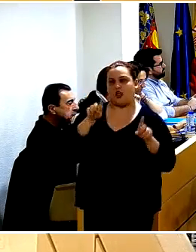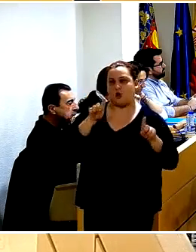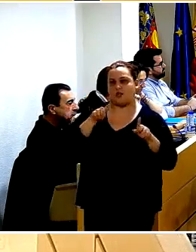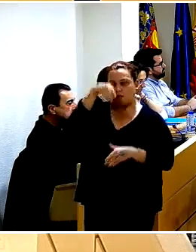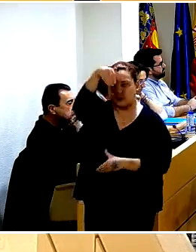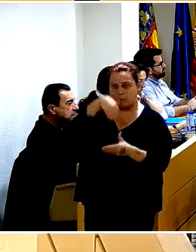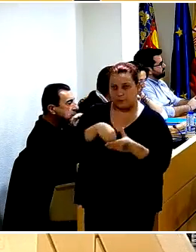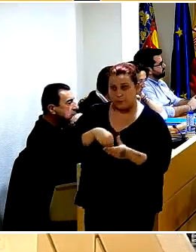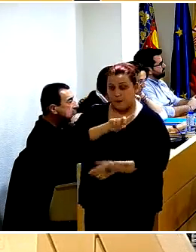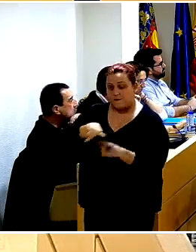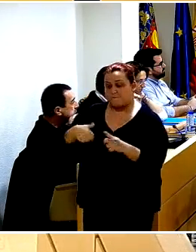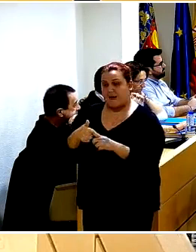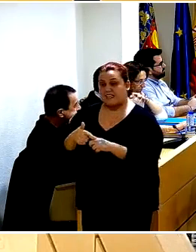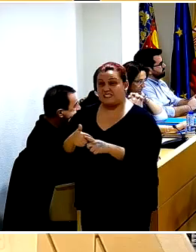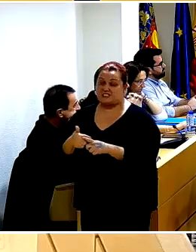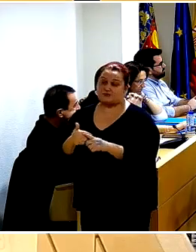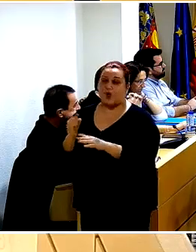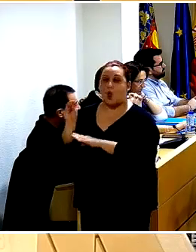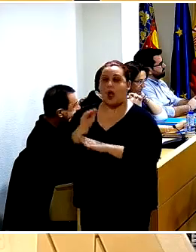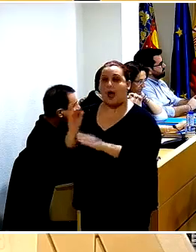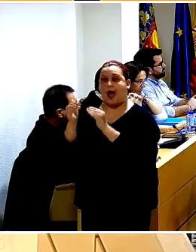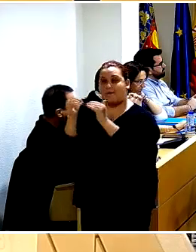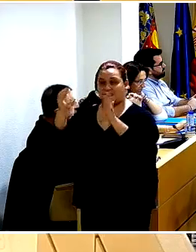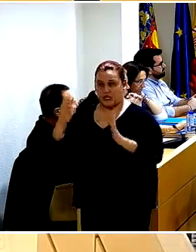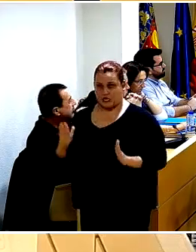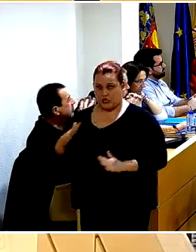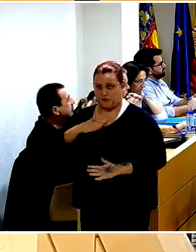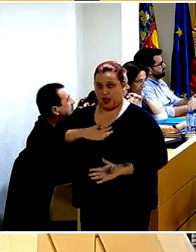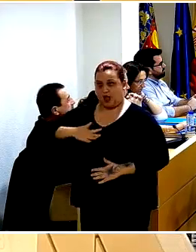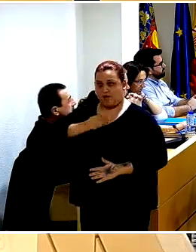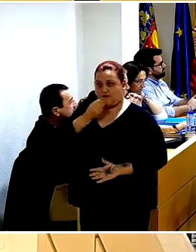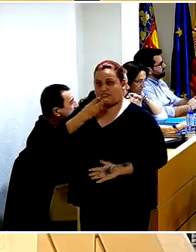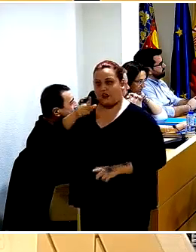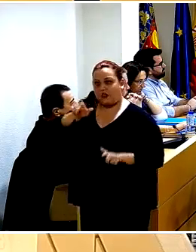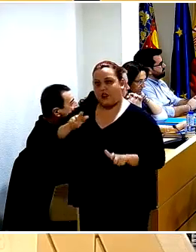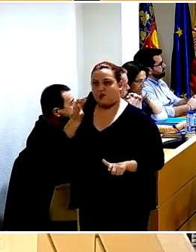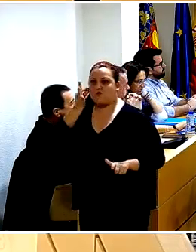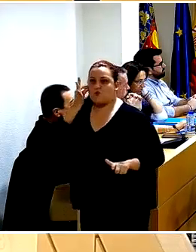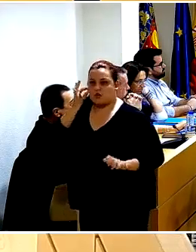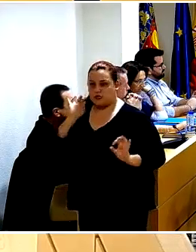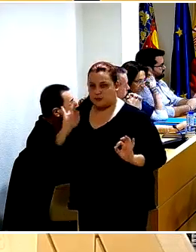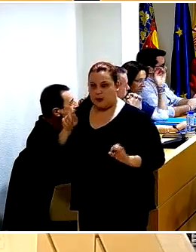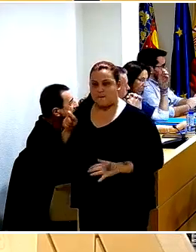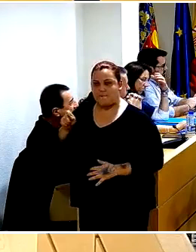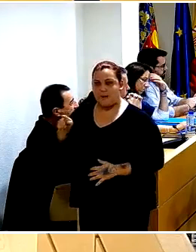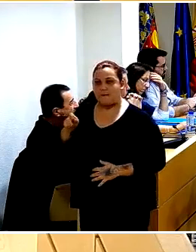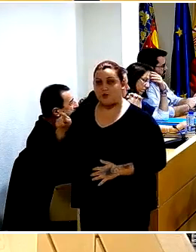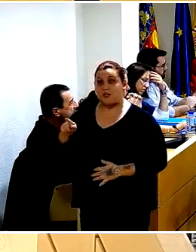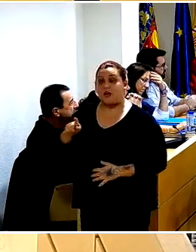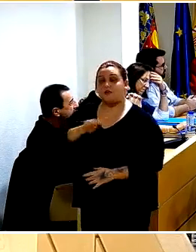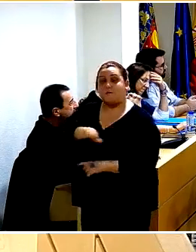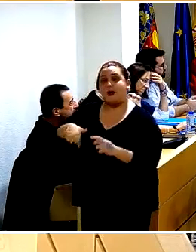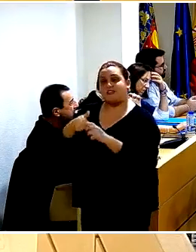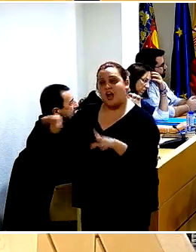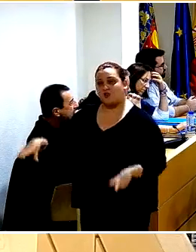de casa, amb tota la labor que fan pel benestar de les dones paiportines, i a l'Associació del Carrer de Sant Francesc,